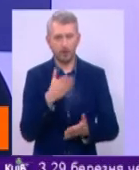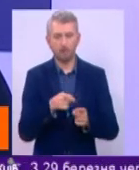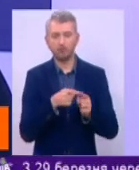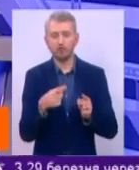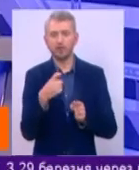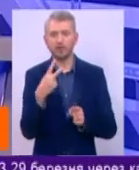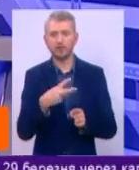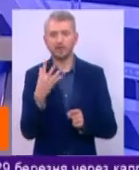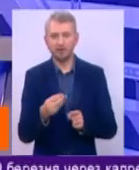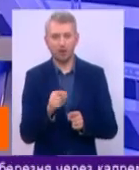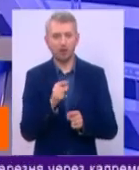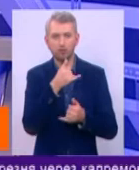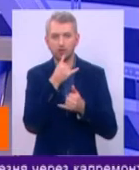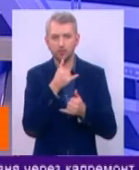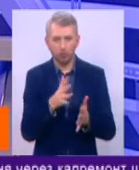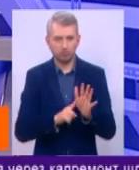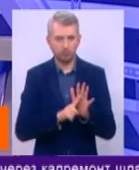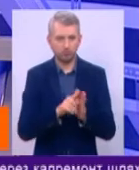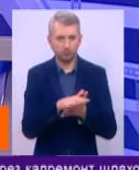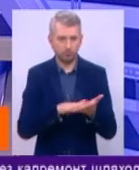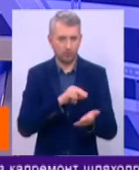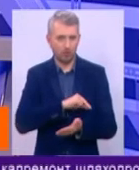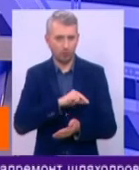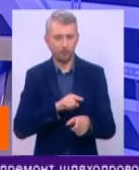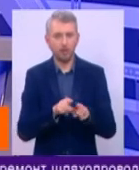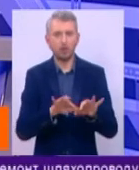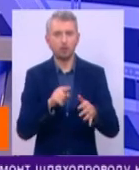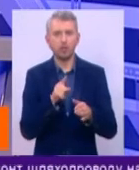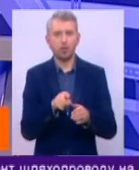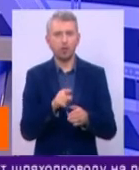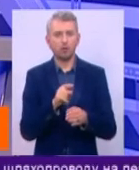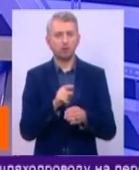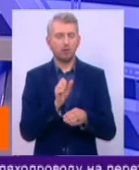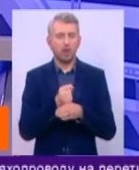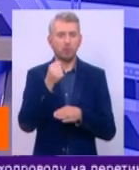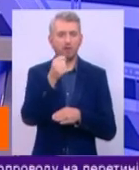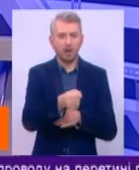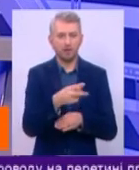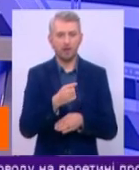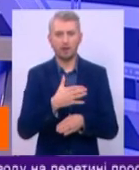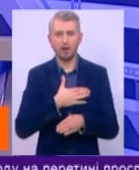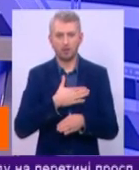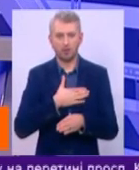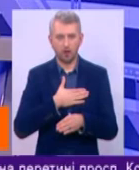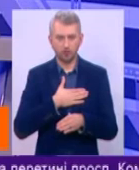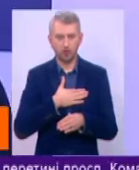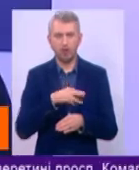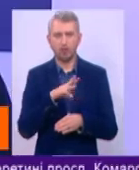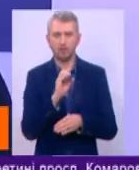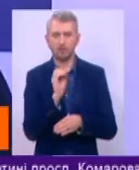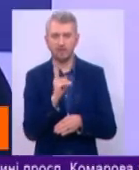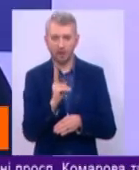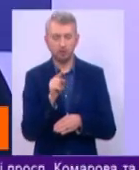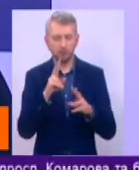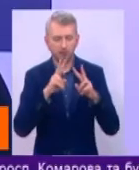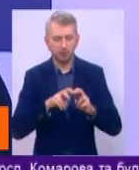течение 120 дней он не сможет приступить к работе, в таких случаях он направляется на нашу медико-социальную экспертную комиссию,